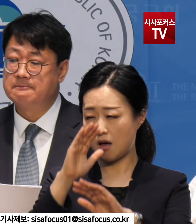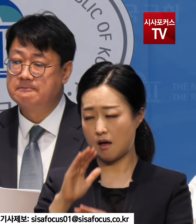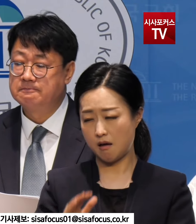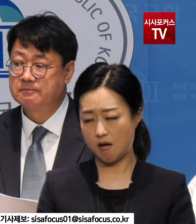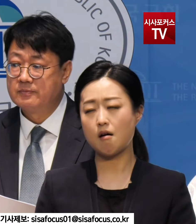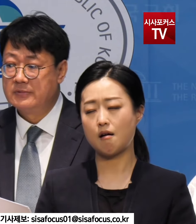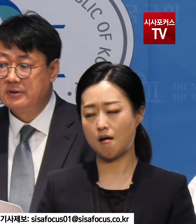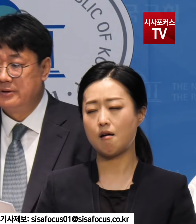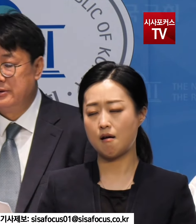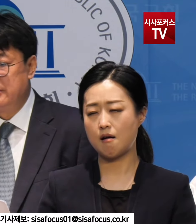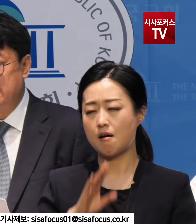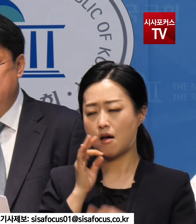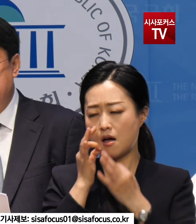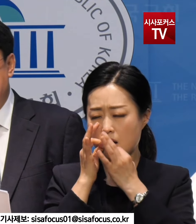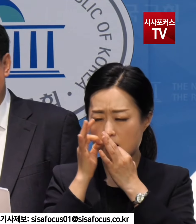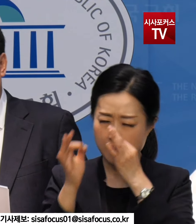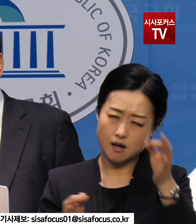외침이었습니다.